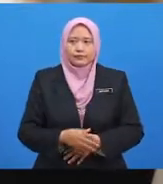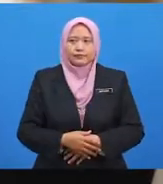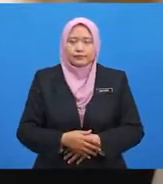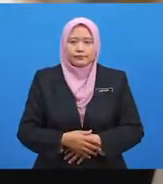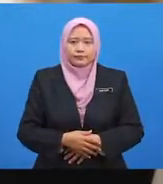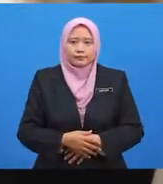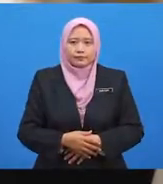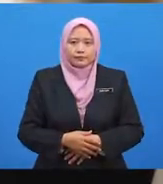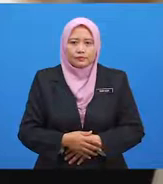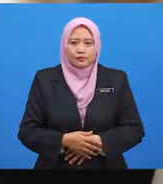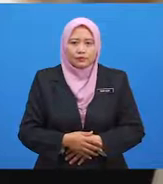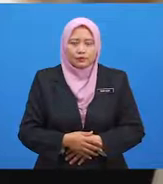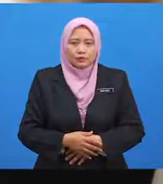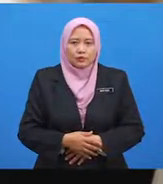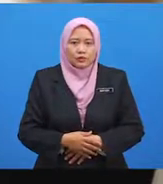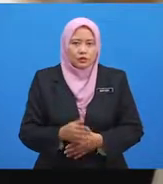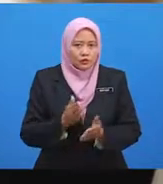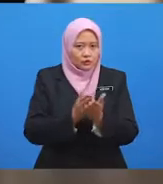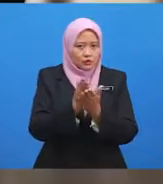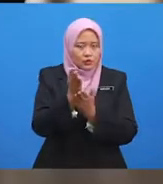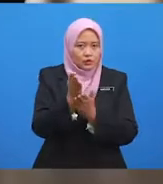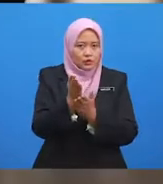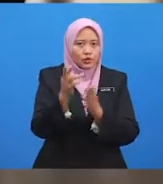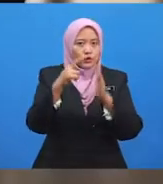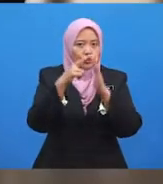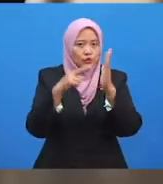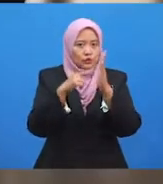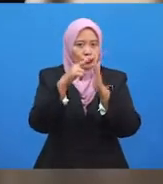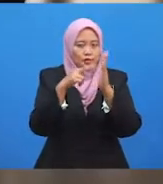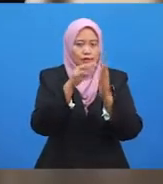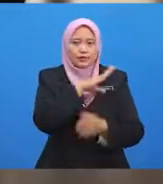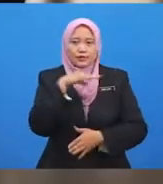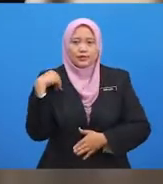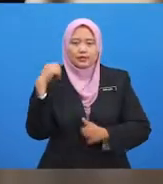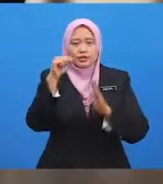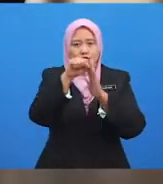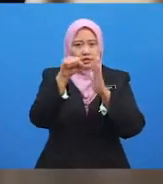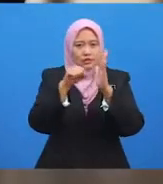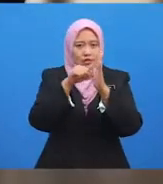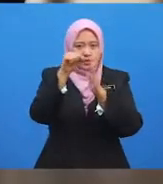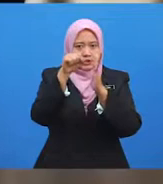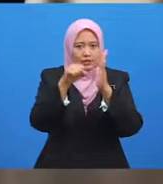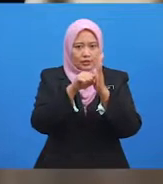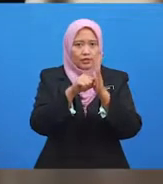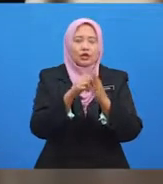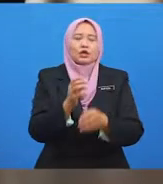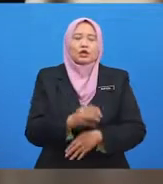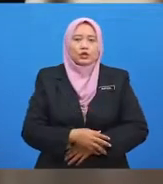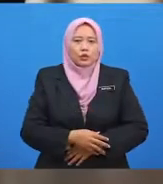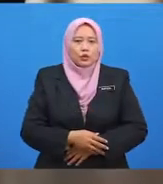kepada rukun dan syarat wakaf walaupun wakaf adalah sunat